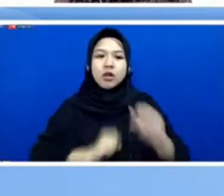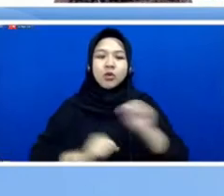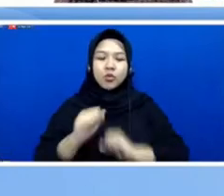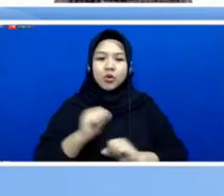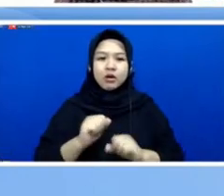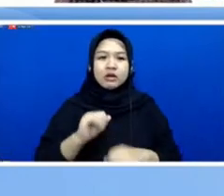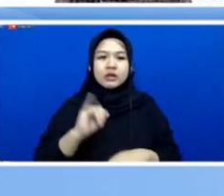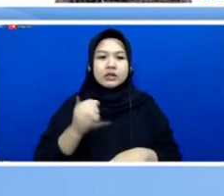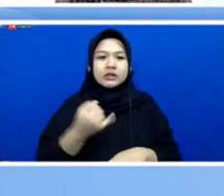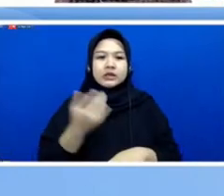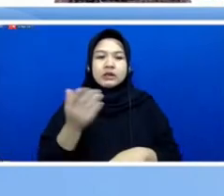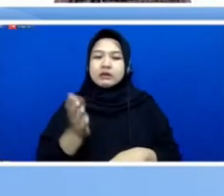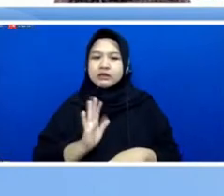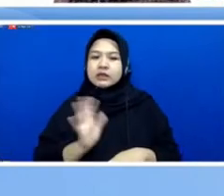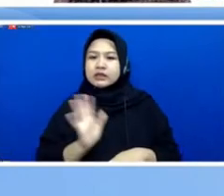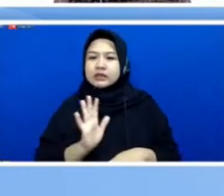sebuah